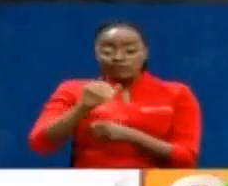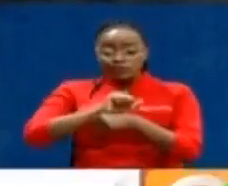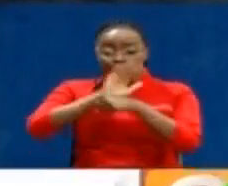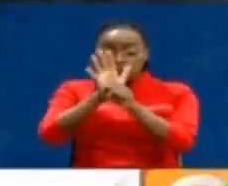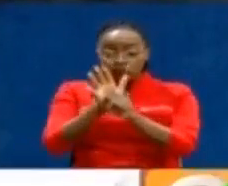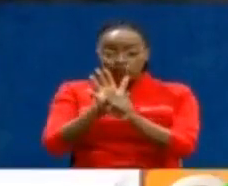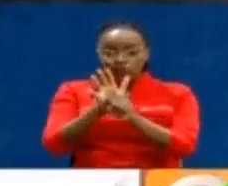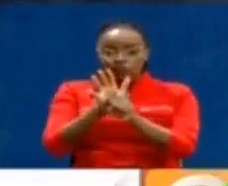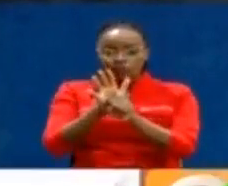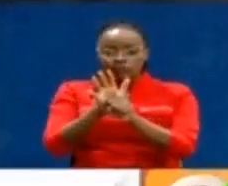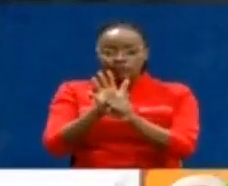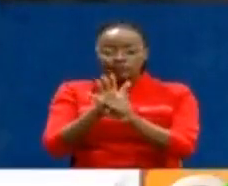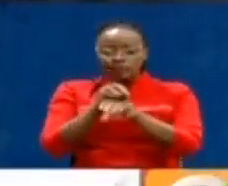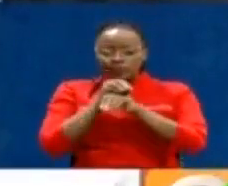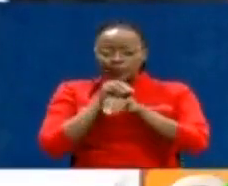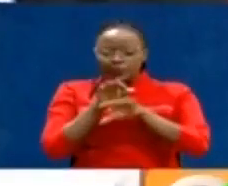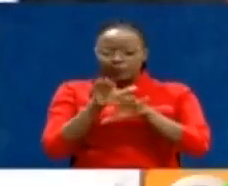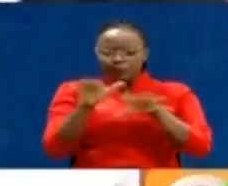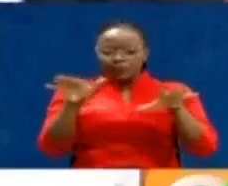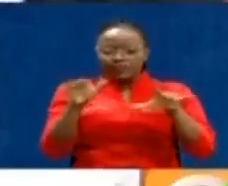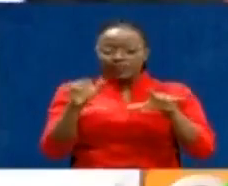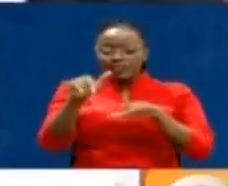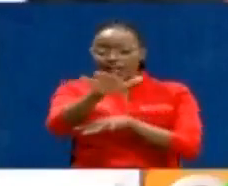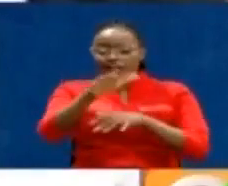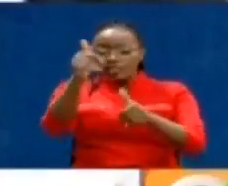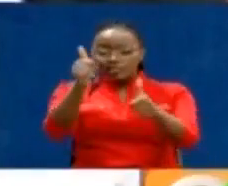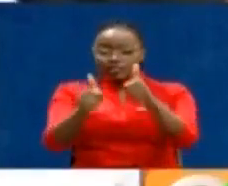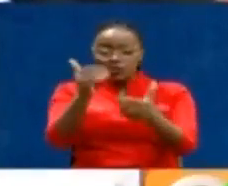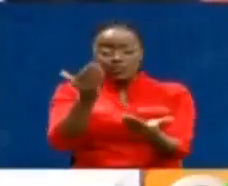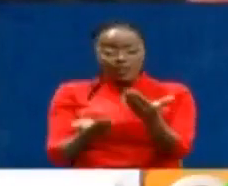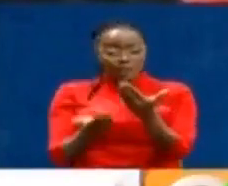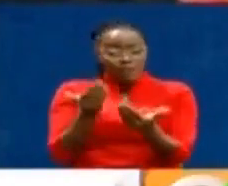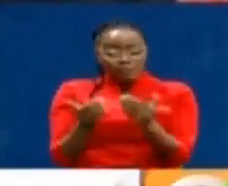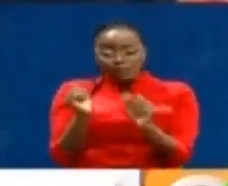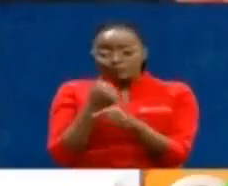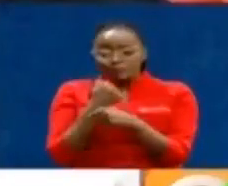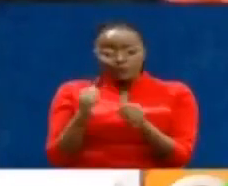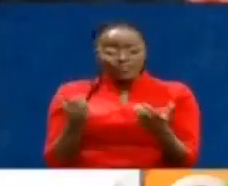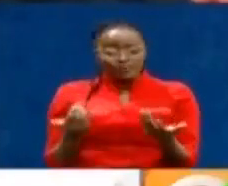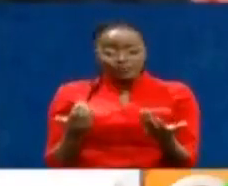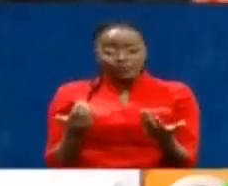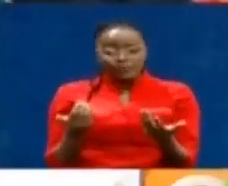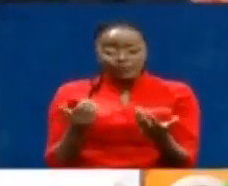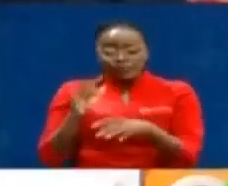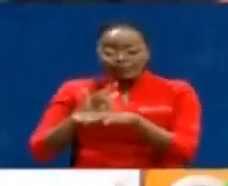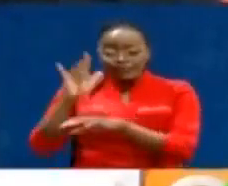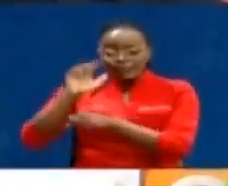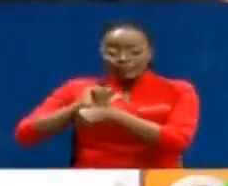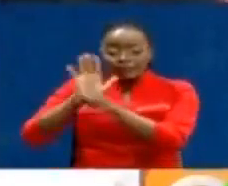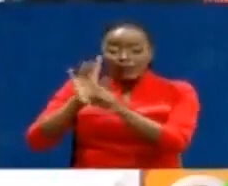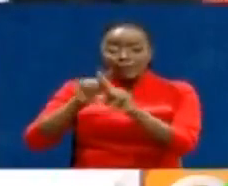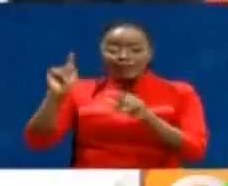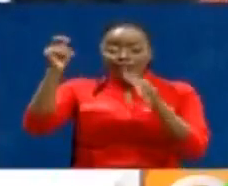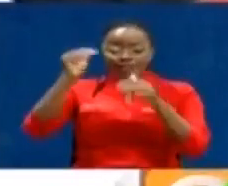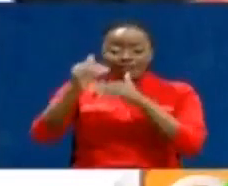hivi kusambaa katika sehemu ambazo hata pengine hazingefika. Lakini ikiwa